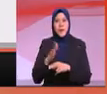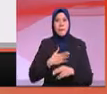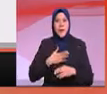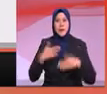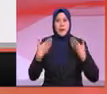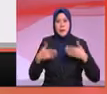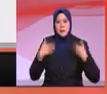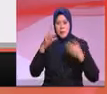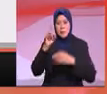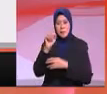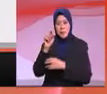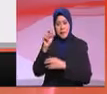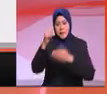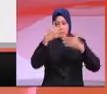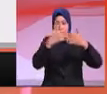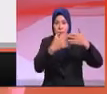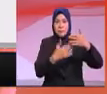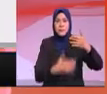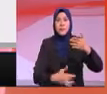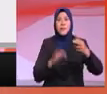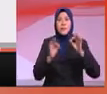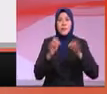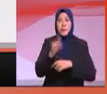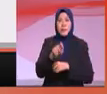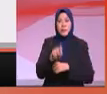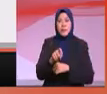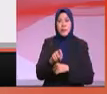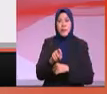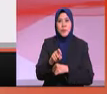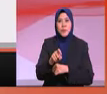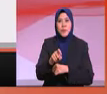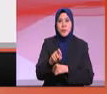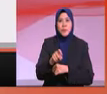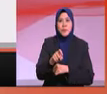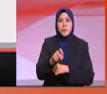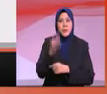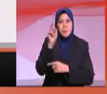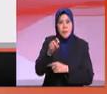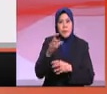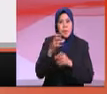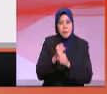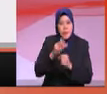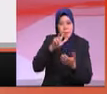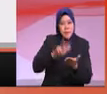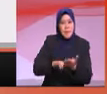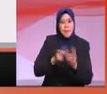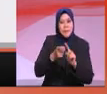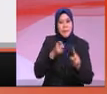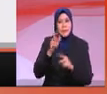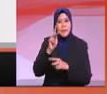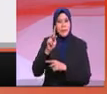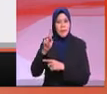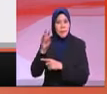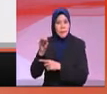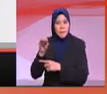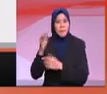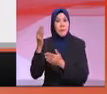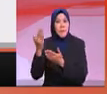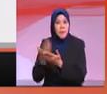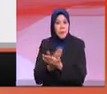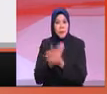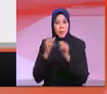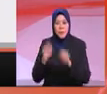MySejahtera, data-data MySejahtera kalau perlu, dan kena dapatkan pengesahan daripada Kementerian Kesihatan bahawa kita